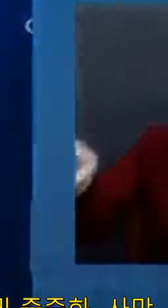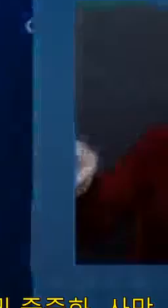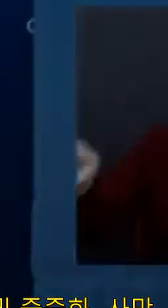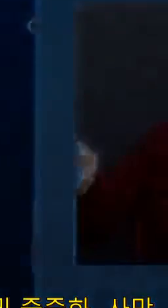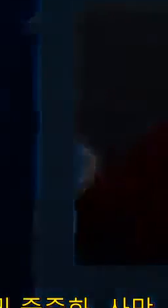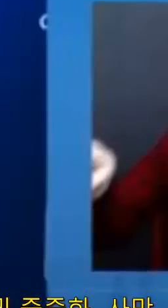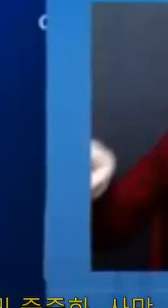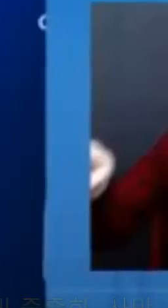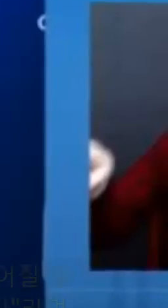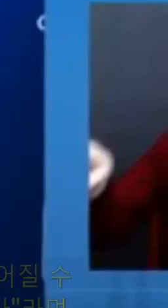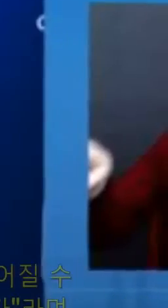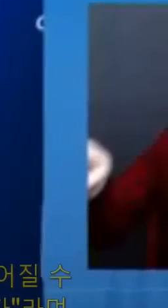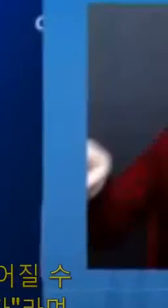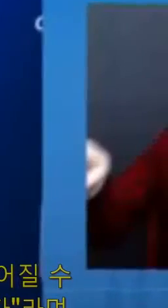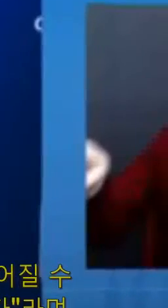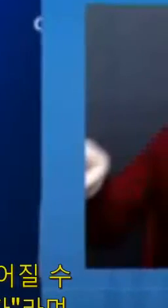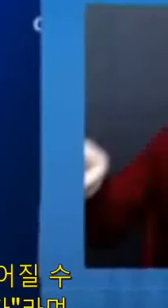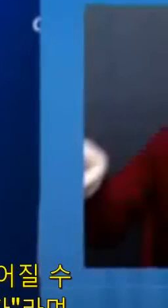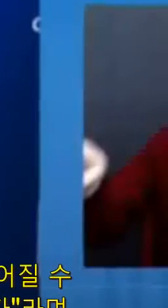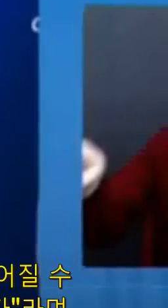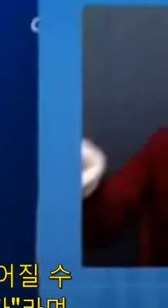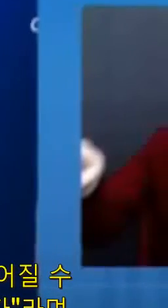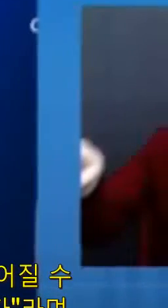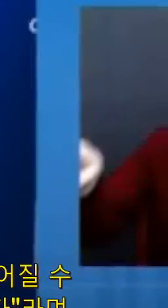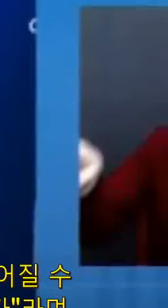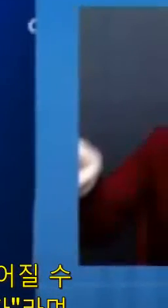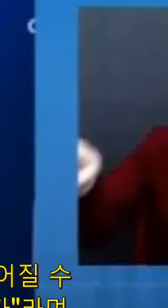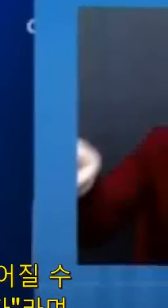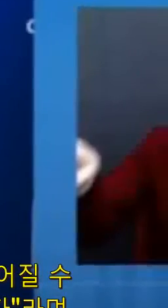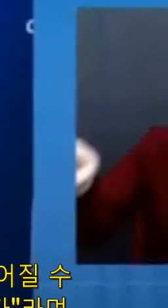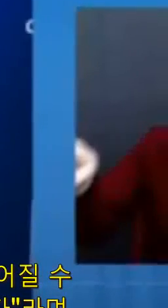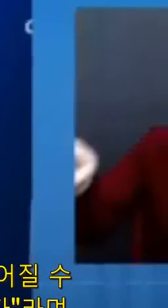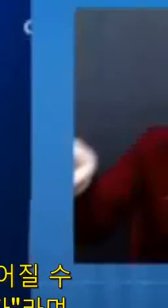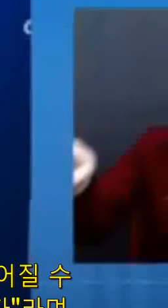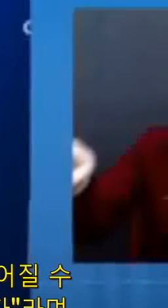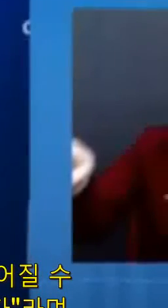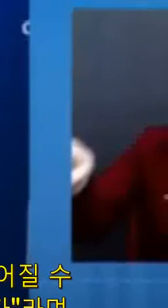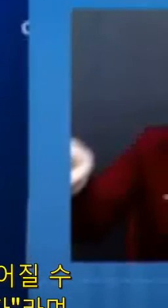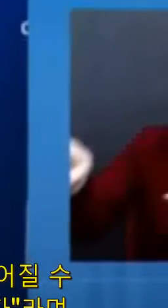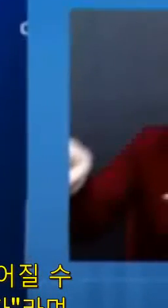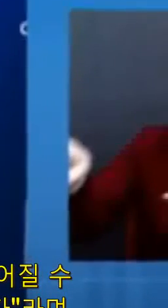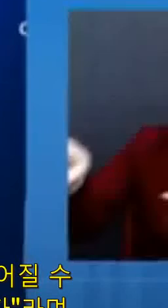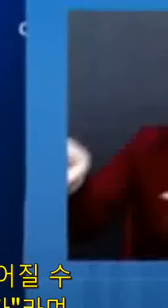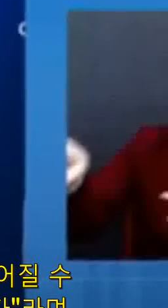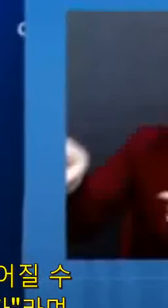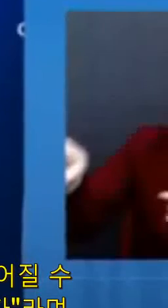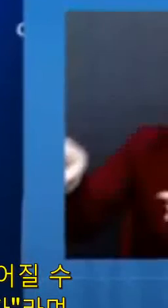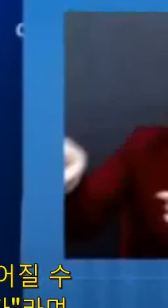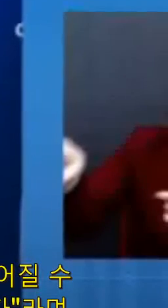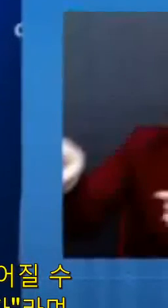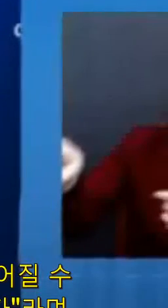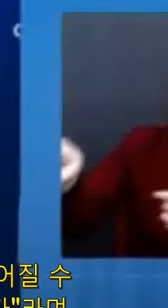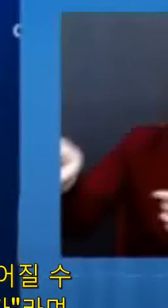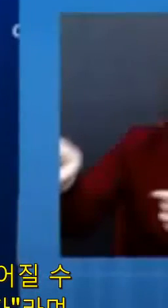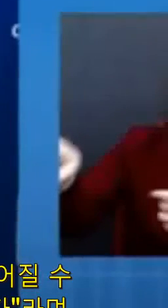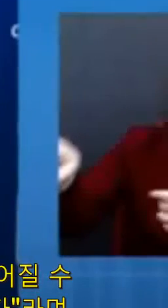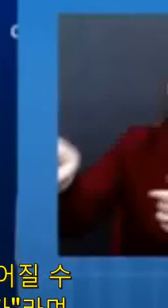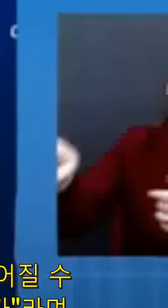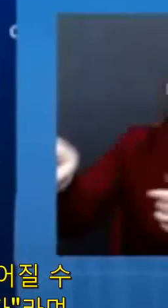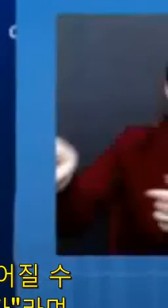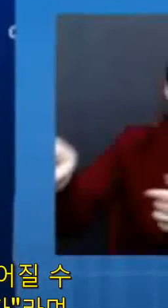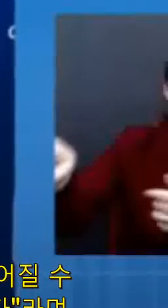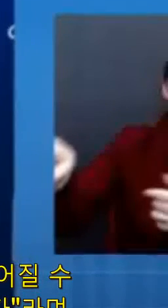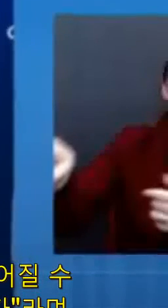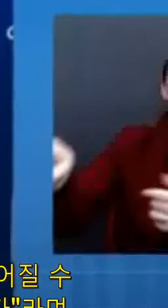또 CDC 관찰 자료와 다른 세계적 데이터는 코로나19 감염 및 중증화, 사망 위험 감소를 포함한 부스터샷 접종의 이익을 보여줘